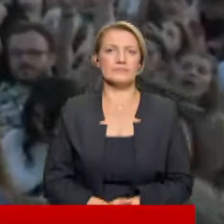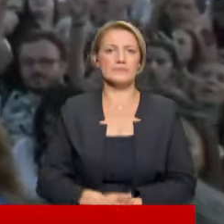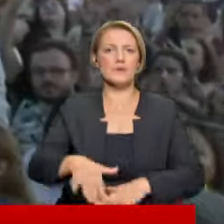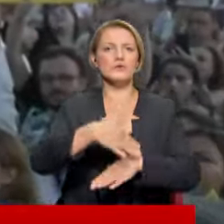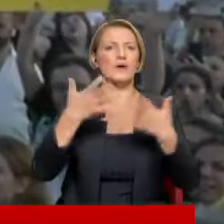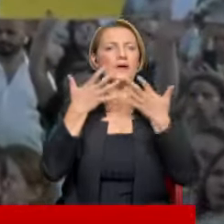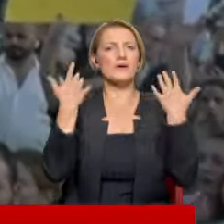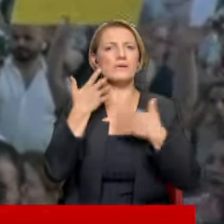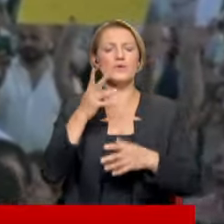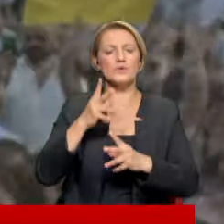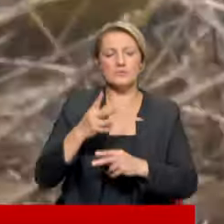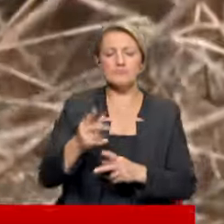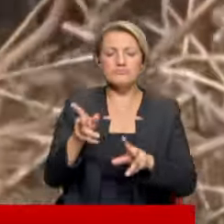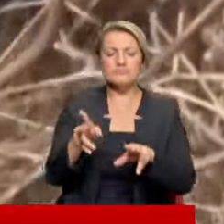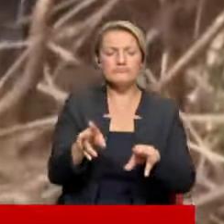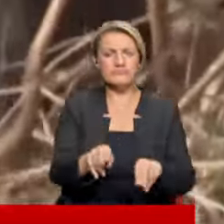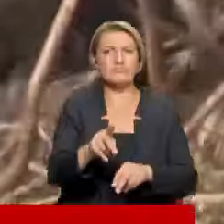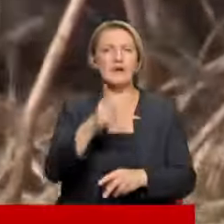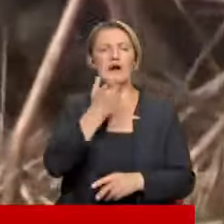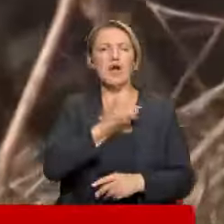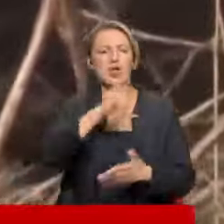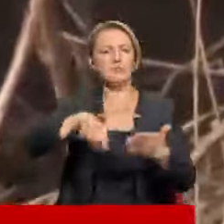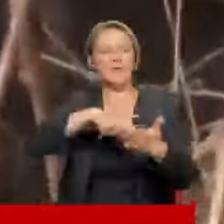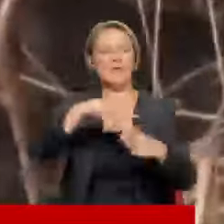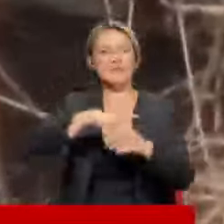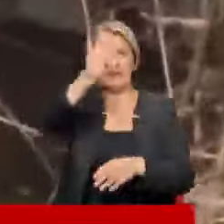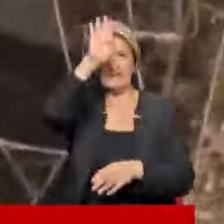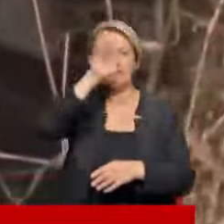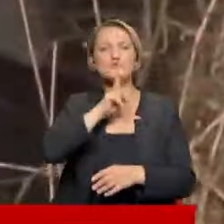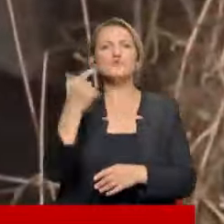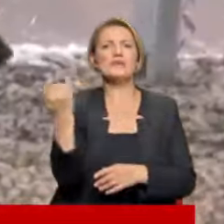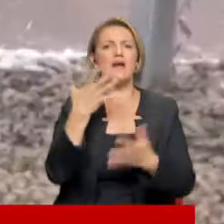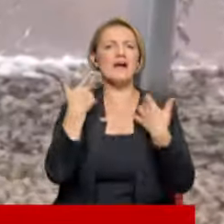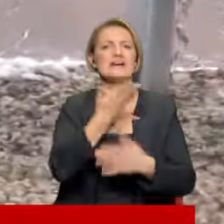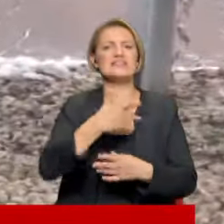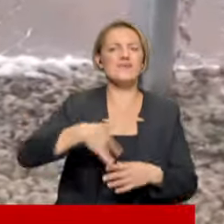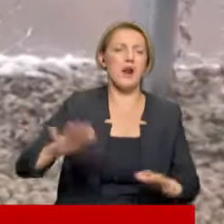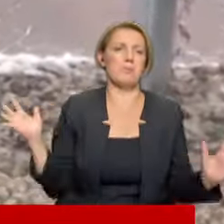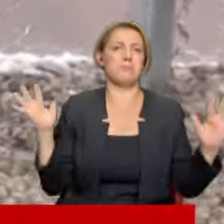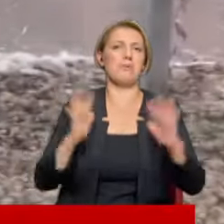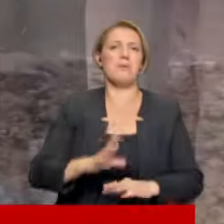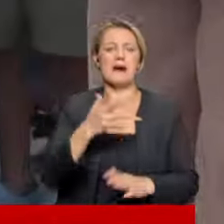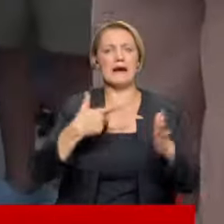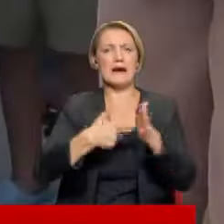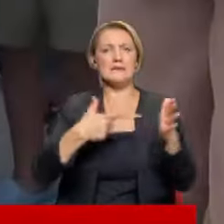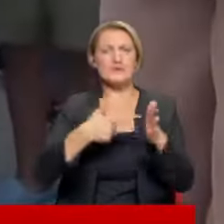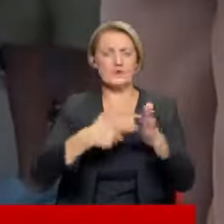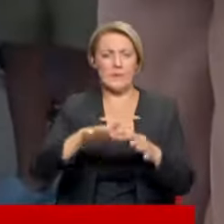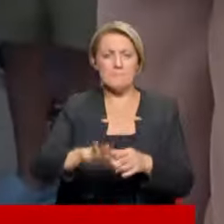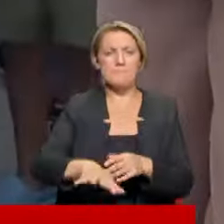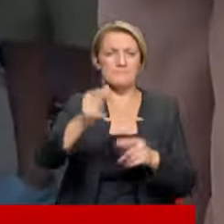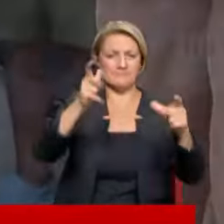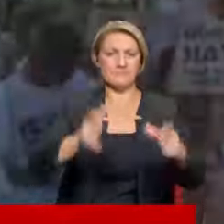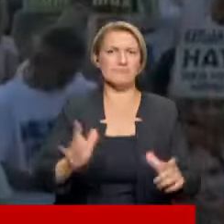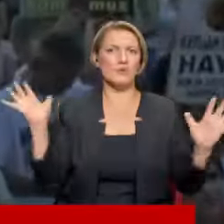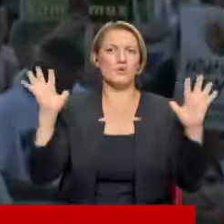Sokak köpeklerinin uyutulmasını içeren kanunun iptali için İstanbul'da yüzlerce hayvansever bir aradaydı. Kadıköy İskele Meydanı'nda